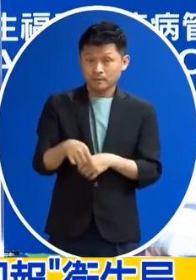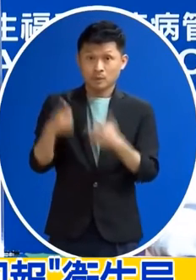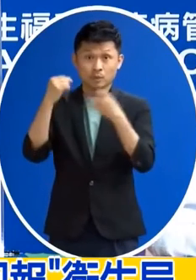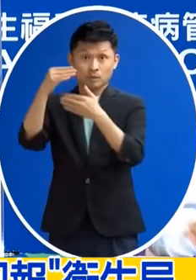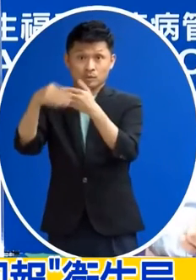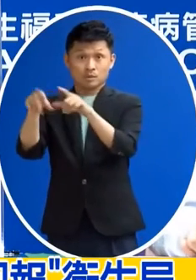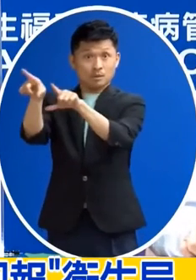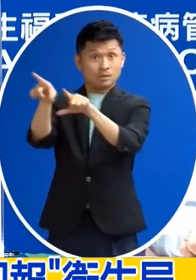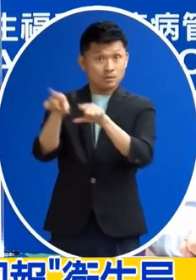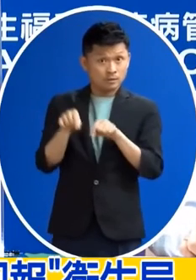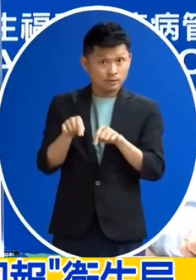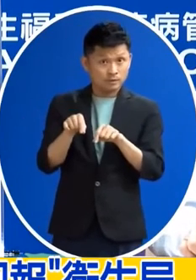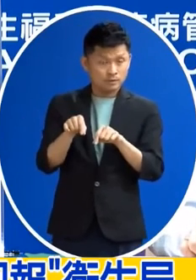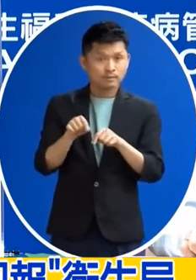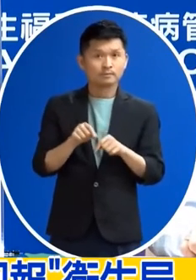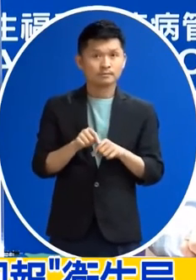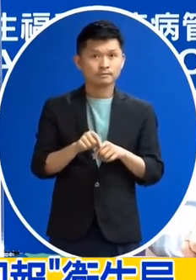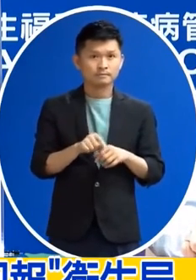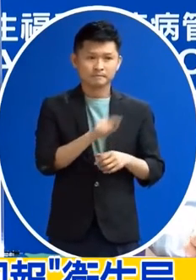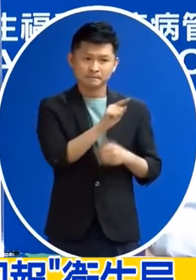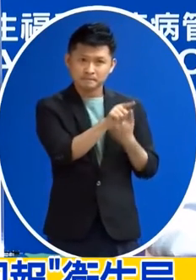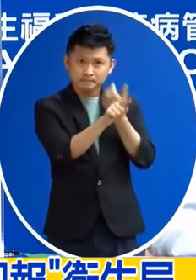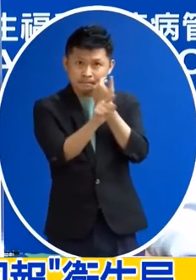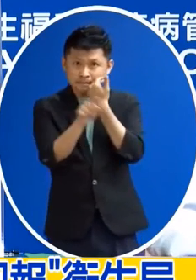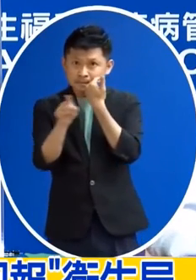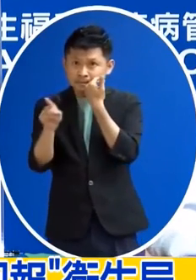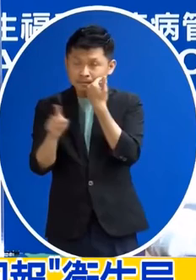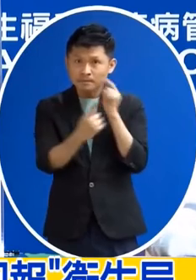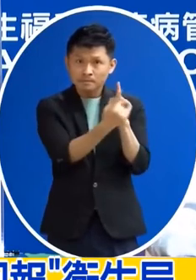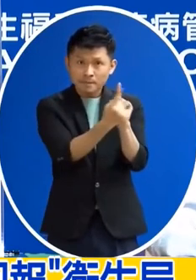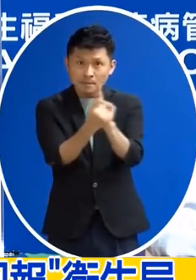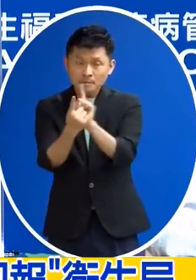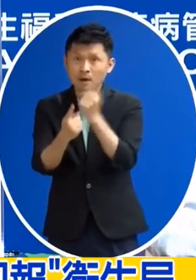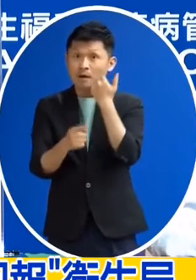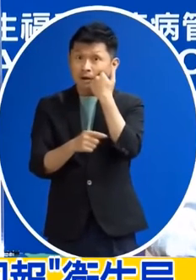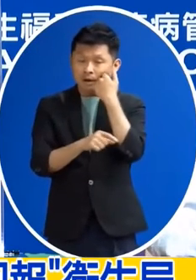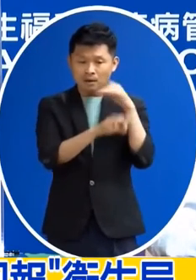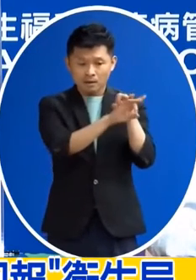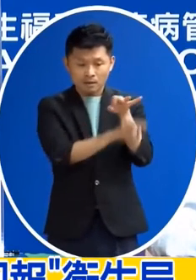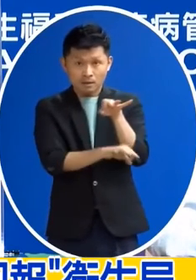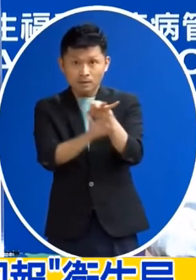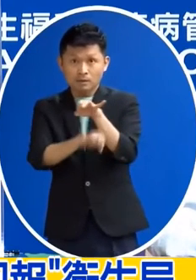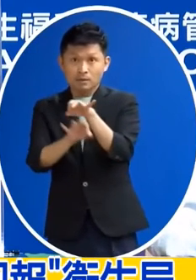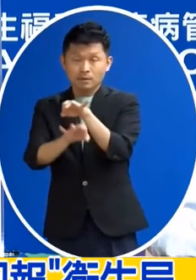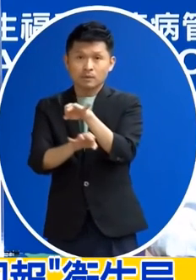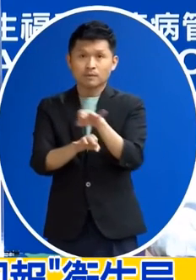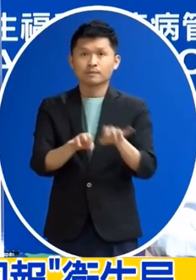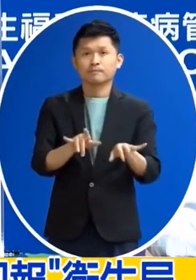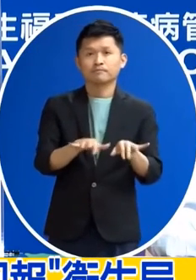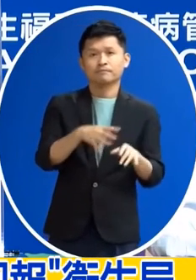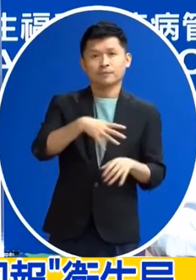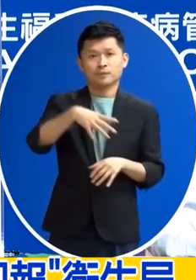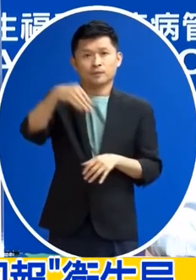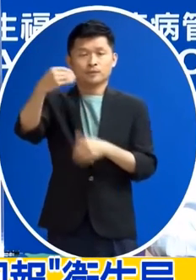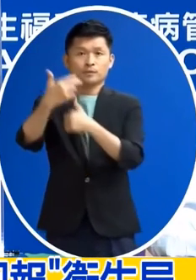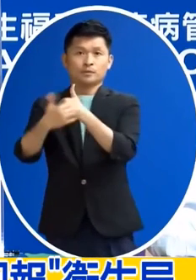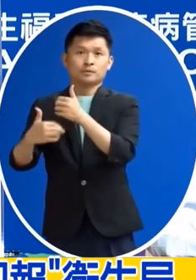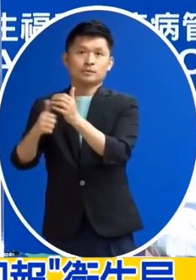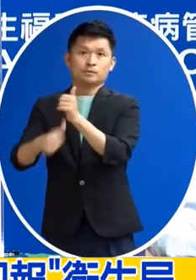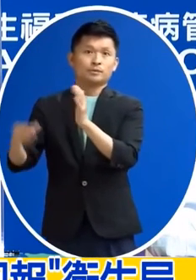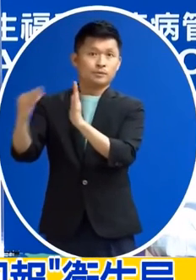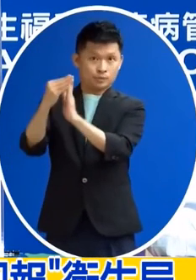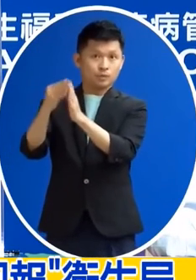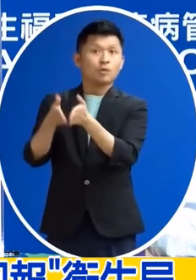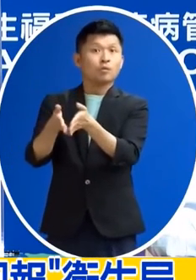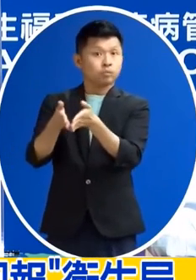则那他们把这个他们认为应该要框列的人也到报到卫生局来造册，整